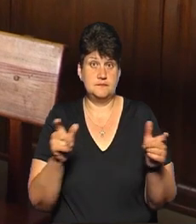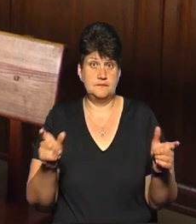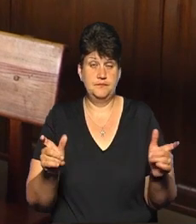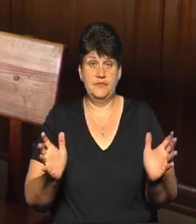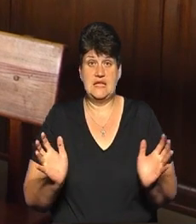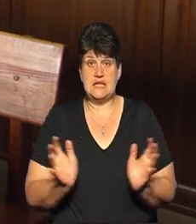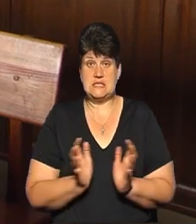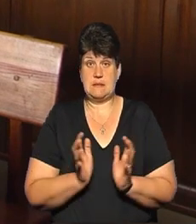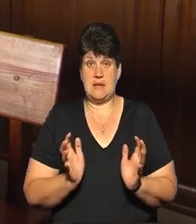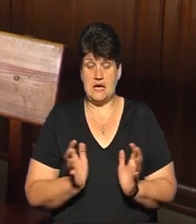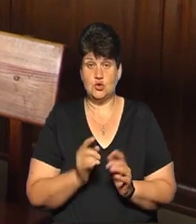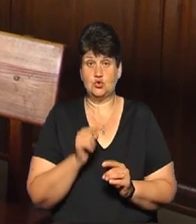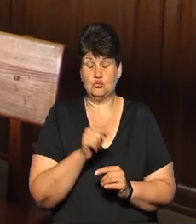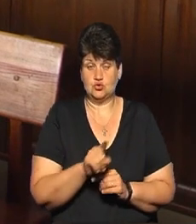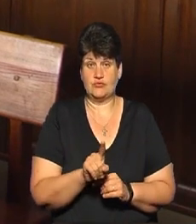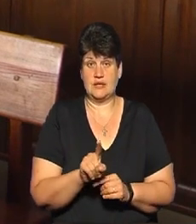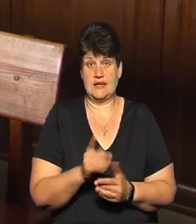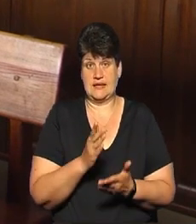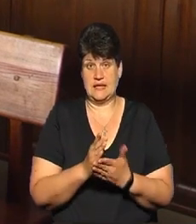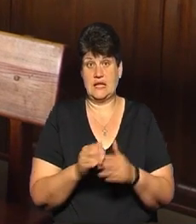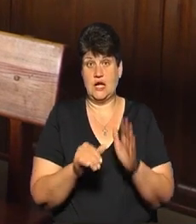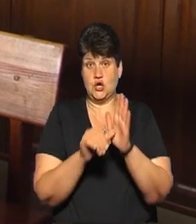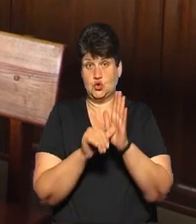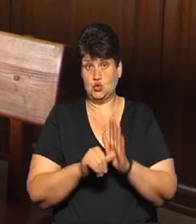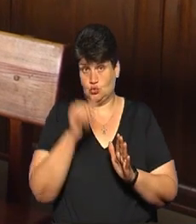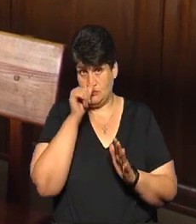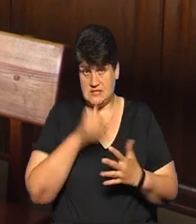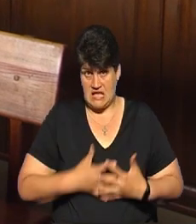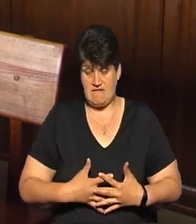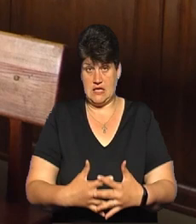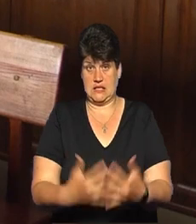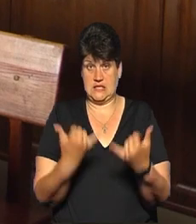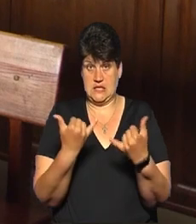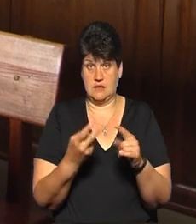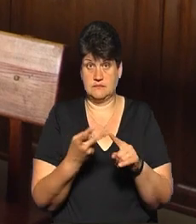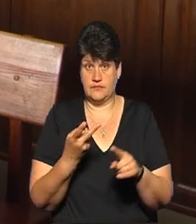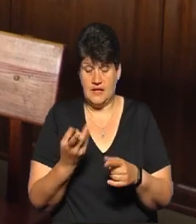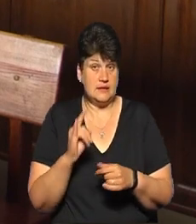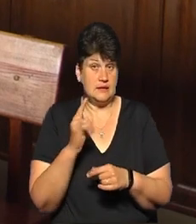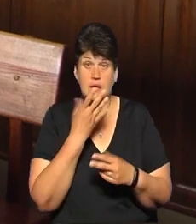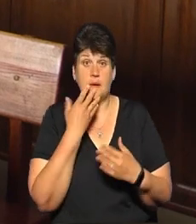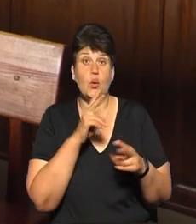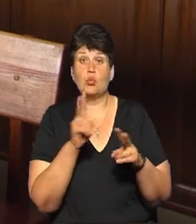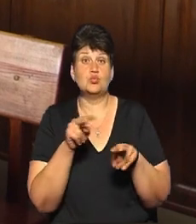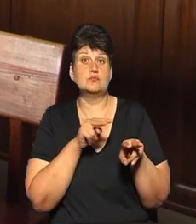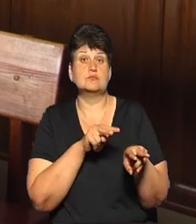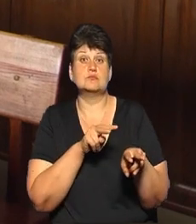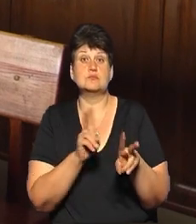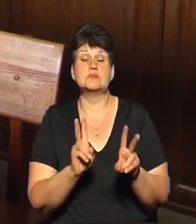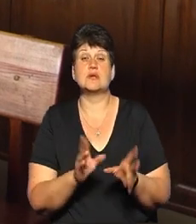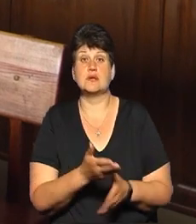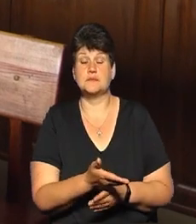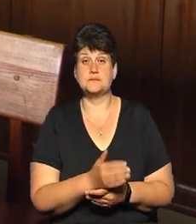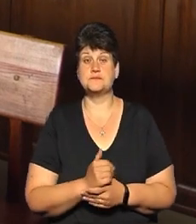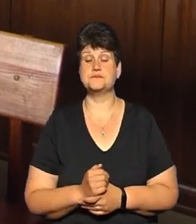на збереженні, тому що вона знаходиться на 6-му місяці вагітності. І за дитиною нема кому, з ким бути цій